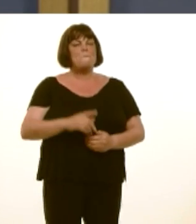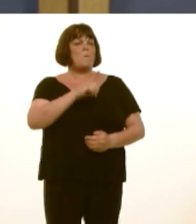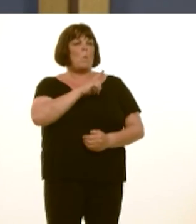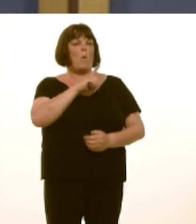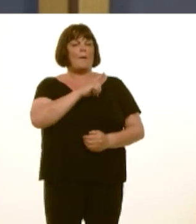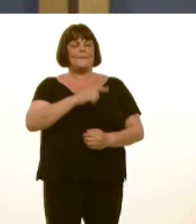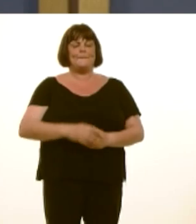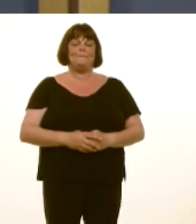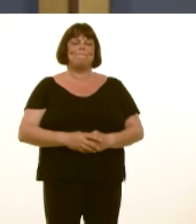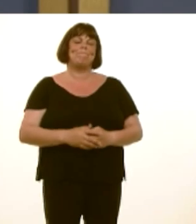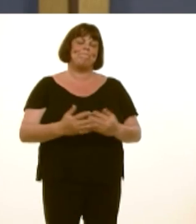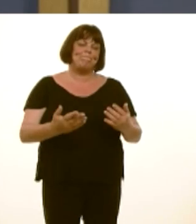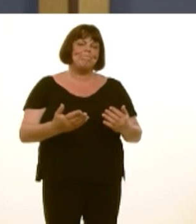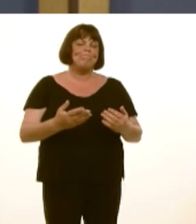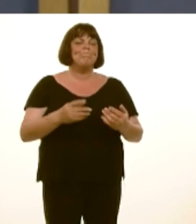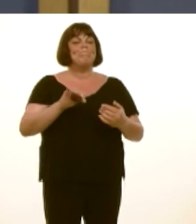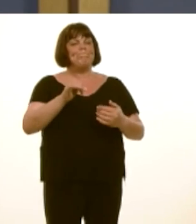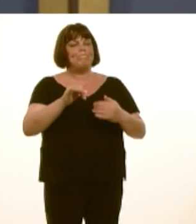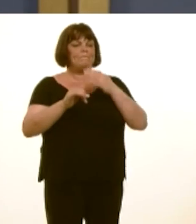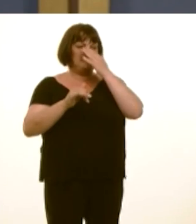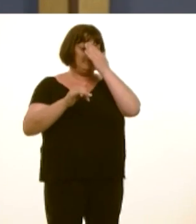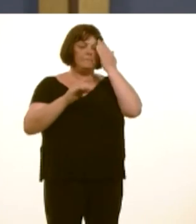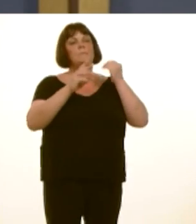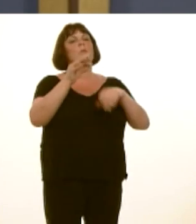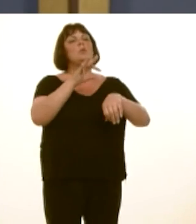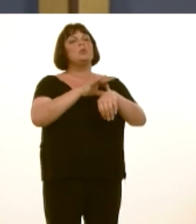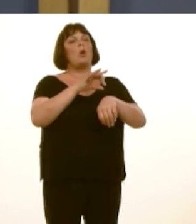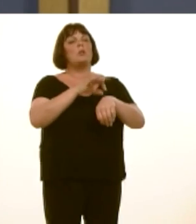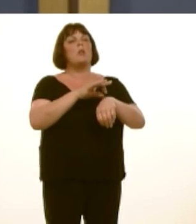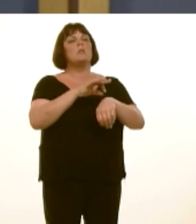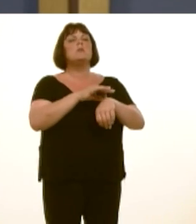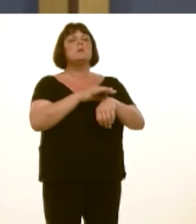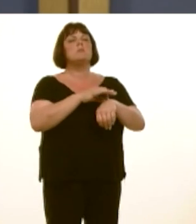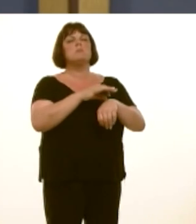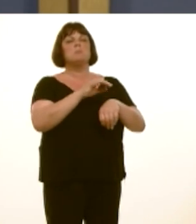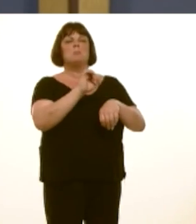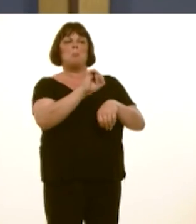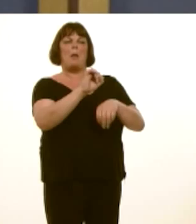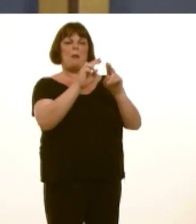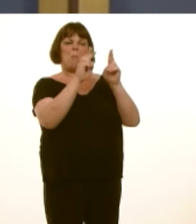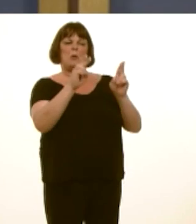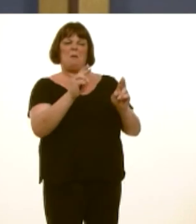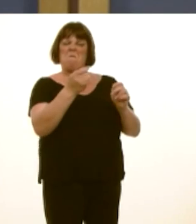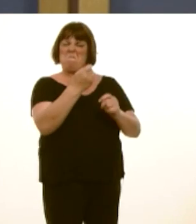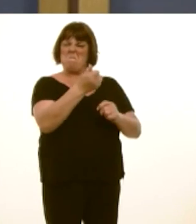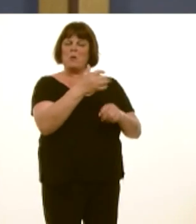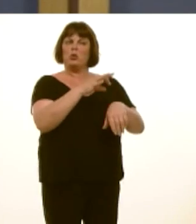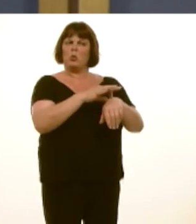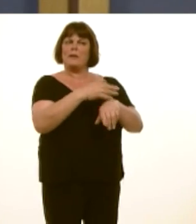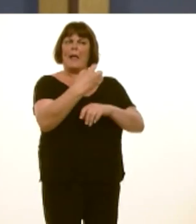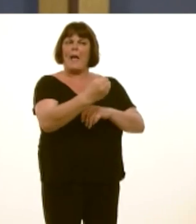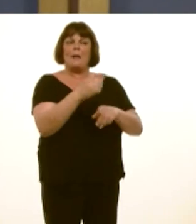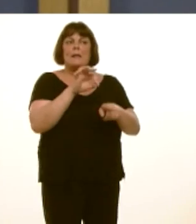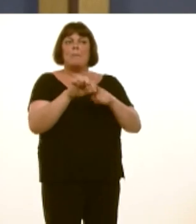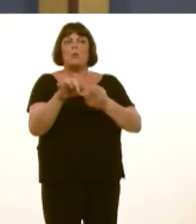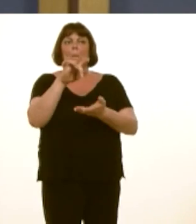o practis sydd ar nifer o meddygon teulu yn fan ohono fe. Pa sesu ydych chi'n gwneud fel Llywodraeth o'r angen i rai